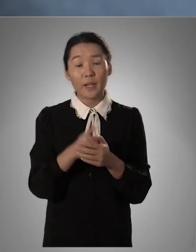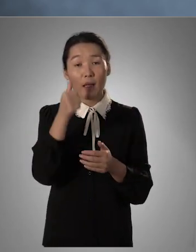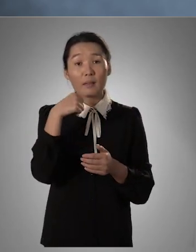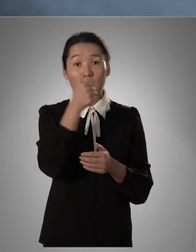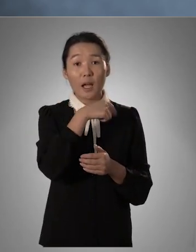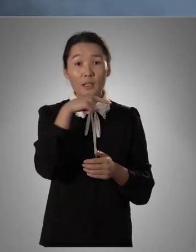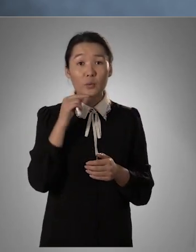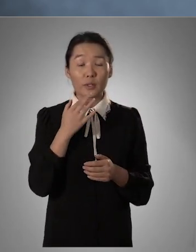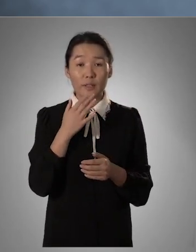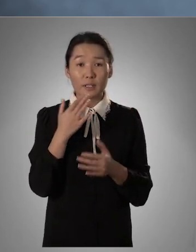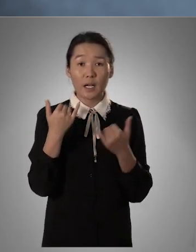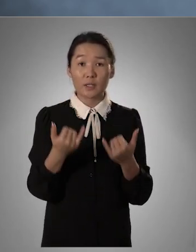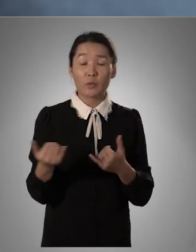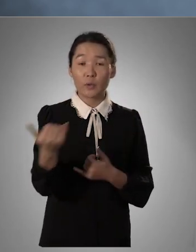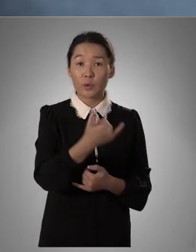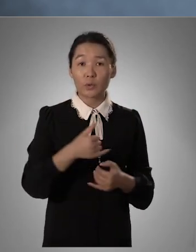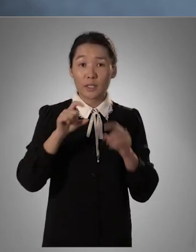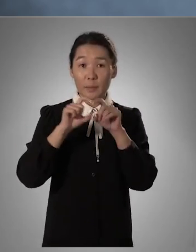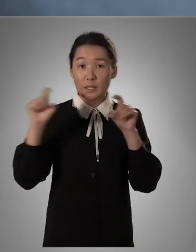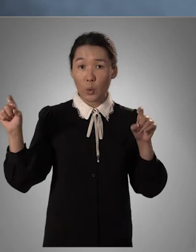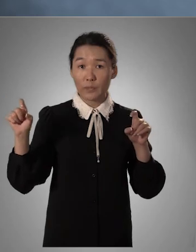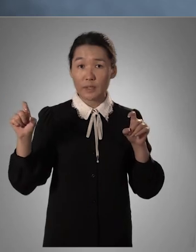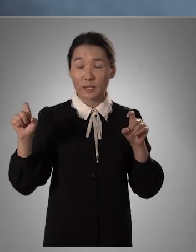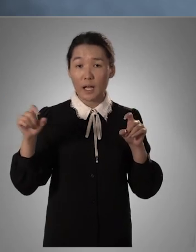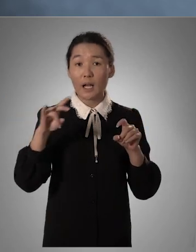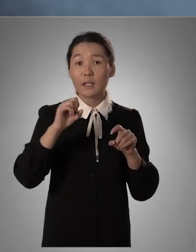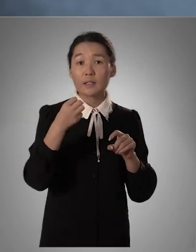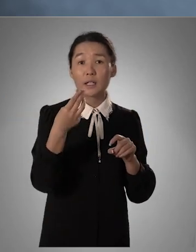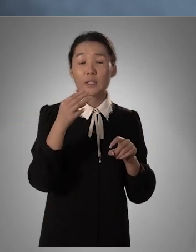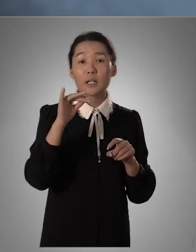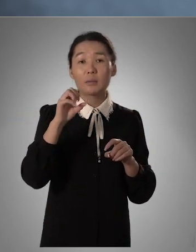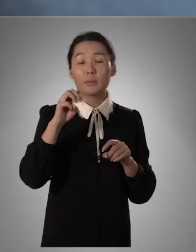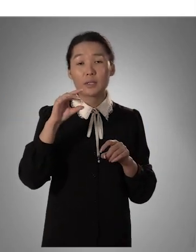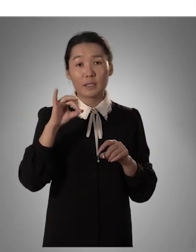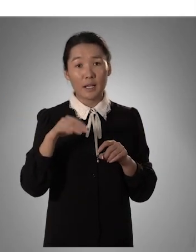сегодня у нас с вами пословица наш пострел везде поспел